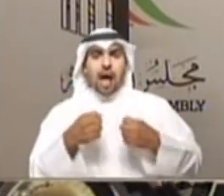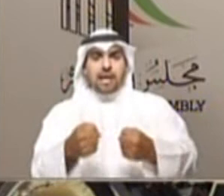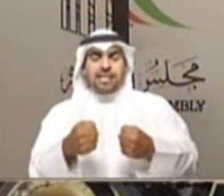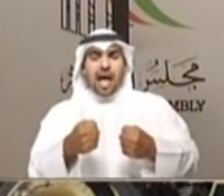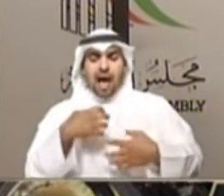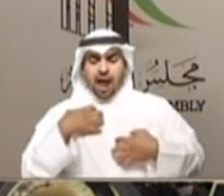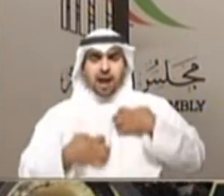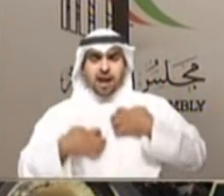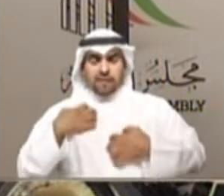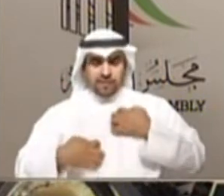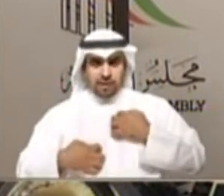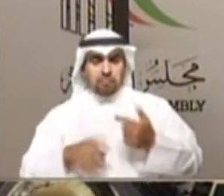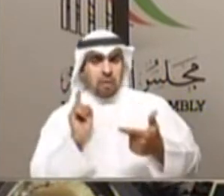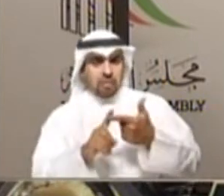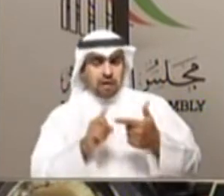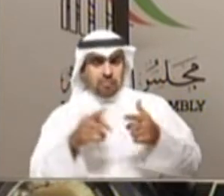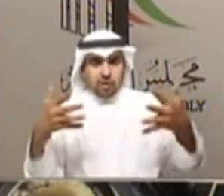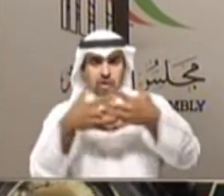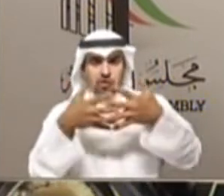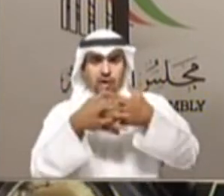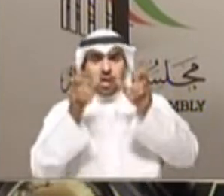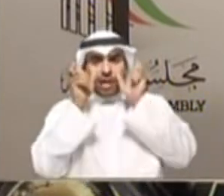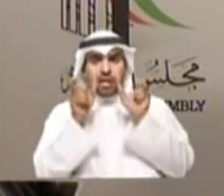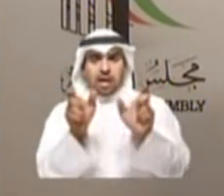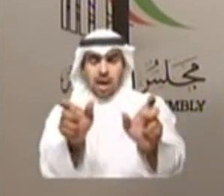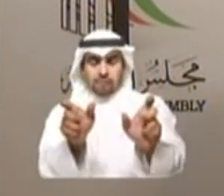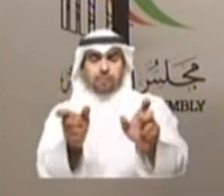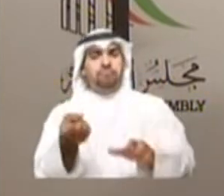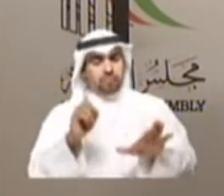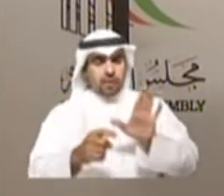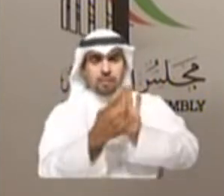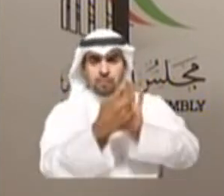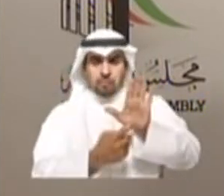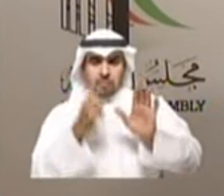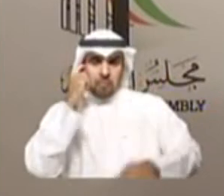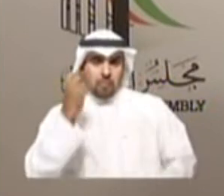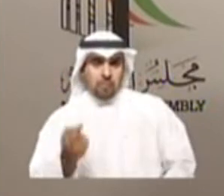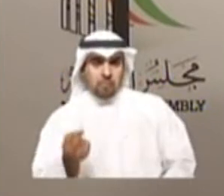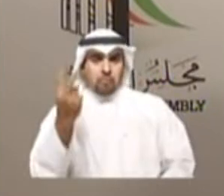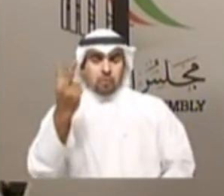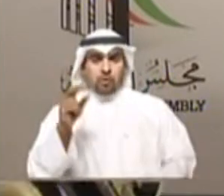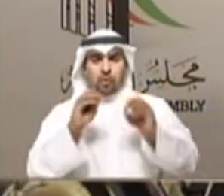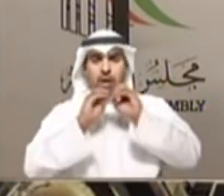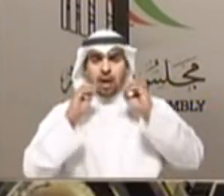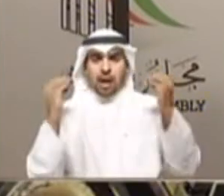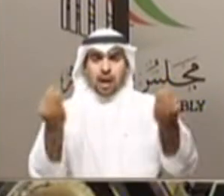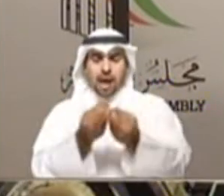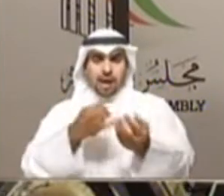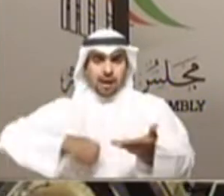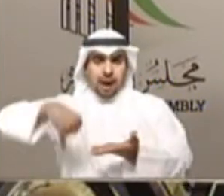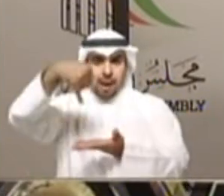العامة، مشروع قانون في شأن شركات الأمن والحراسة الخاصة، كذلك عندنا مشروع بقانون هذا وصلنا حديثا، قانون بإنشاء الهيئة العامة لمدينة